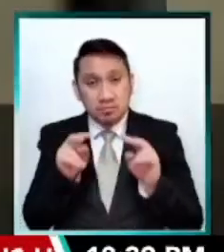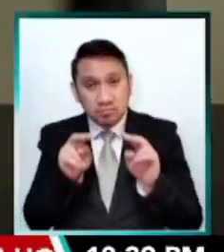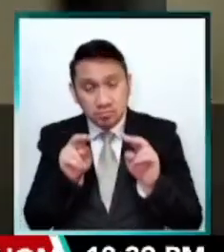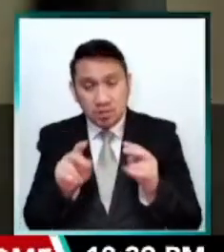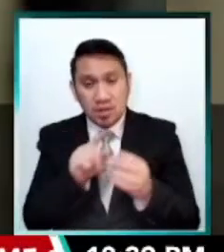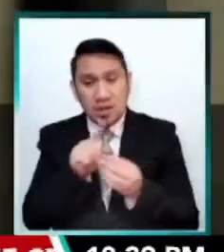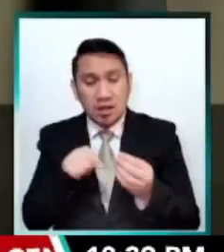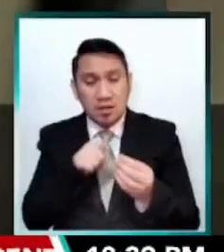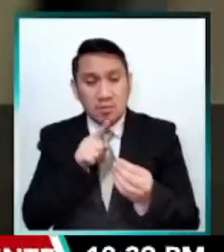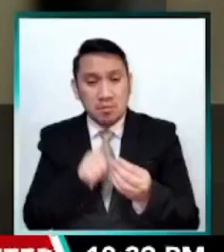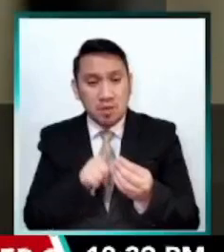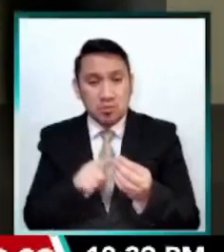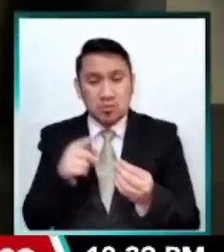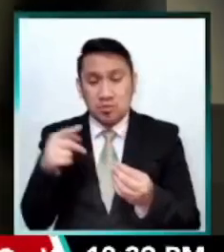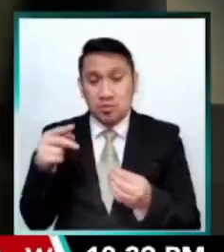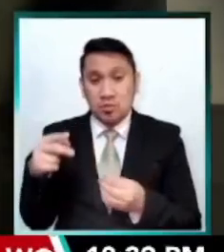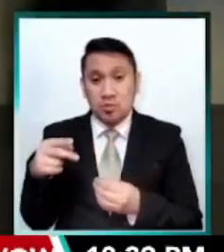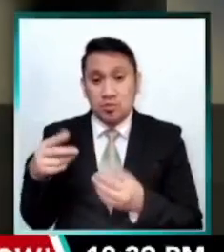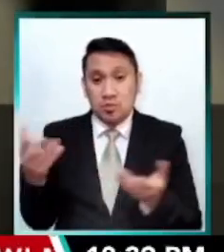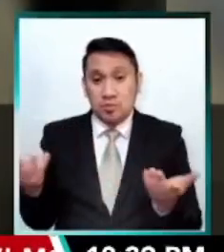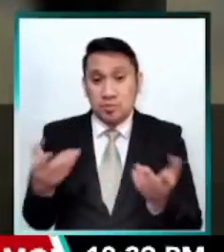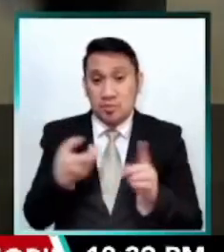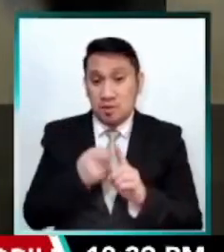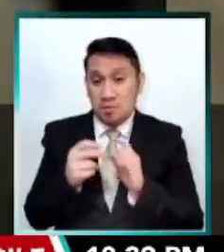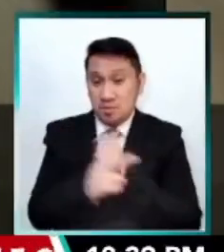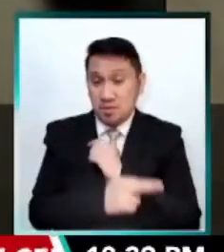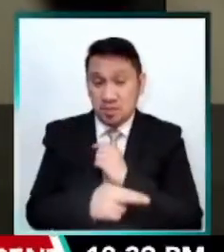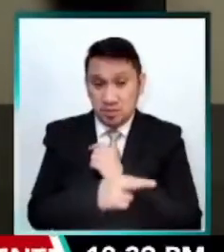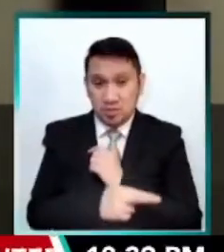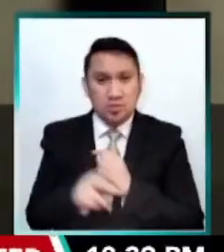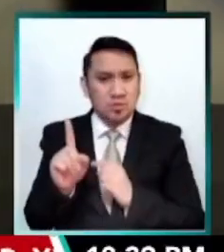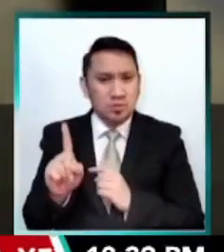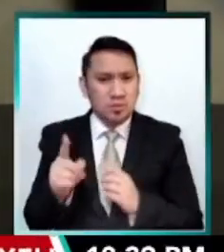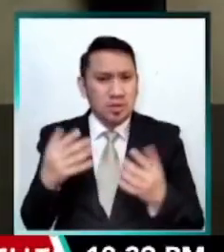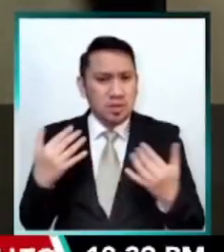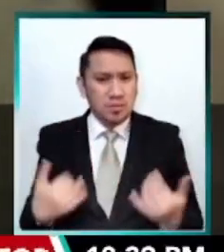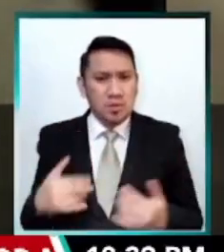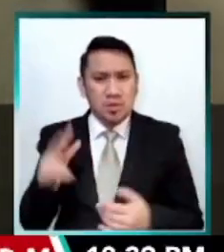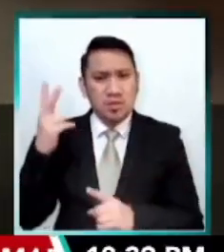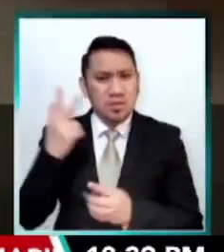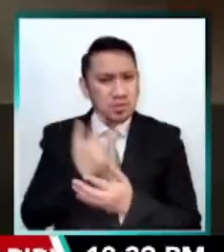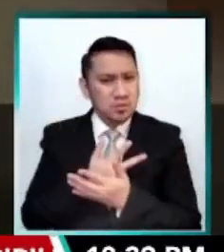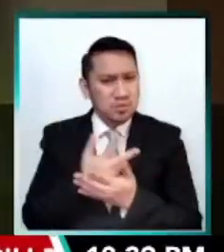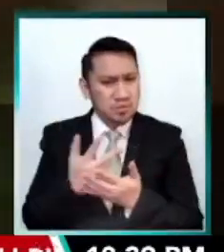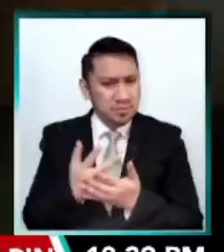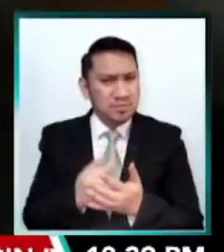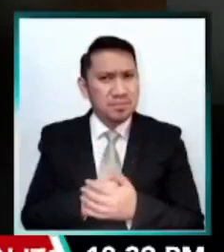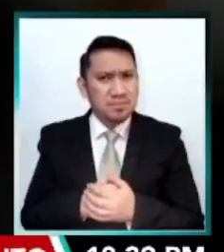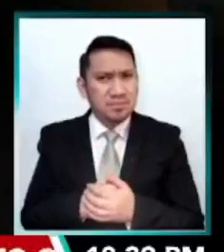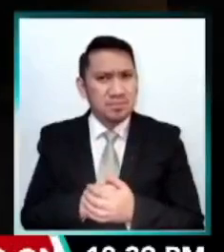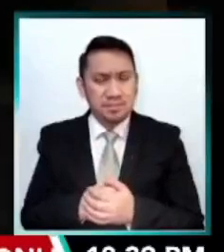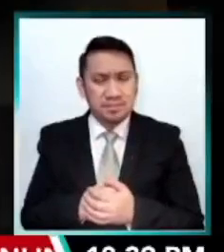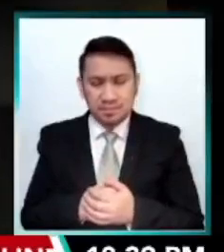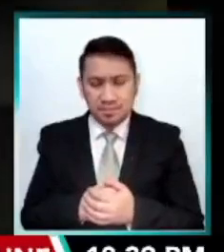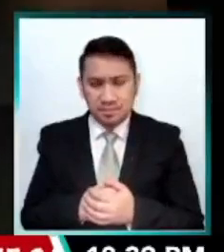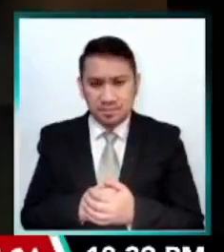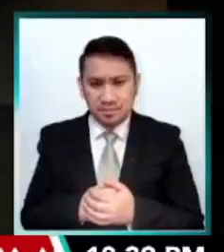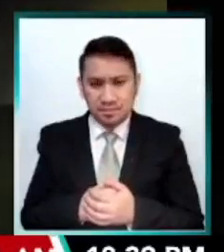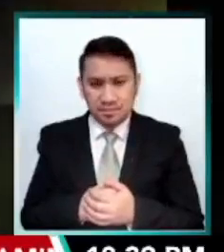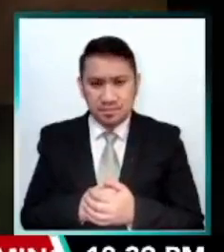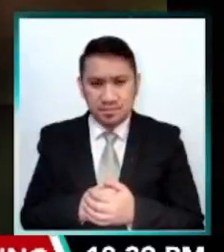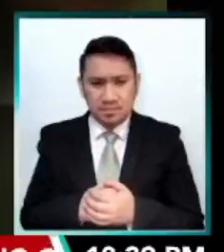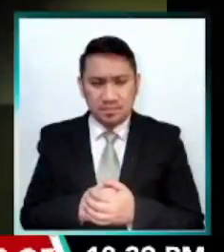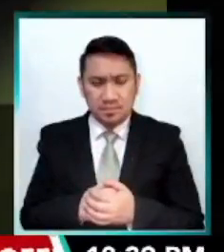ng HFMD sa Region 1. Sa loob lang kasi ng mahigit 3 linggo, 100 ang nadagdag sa 97 confirmed